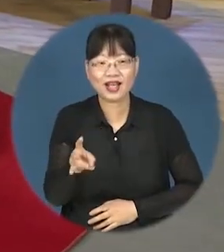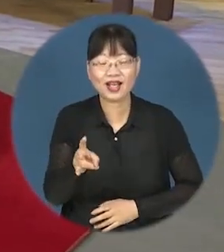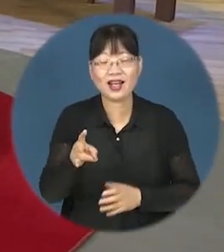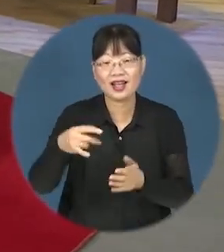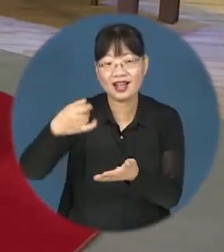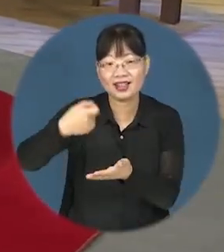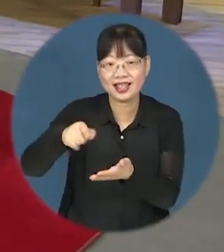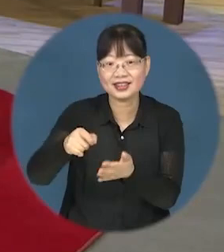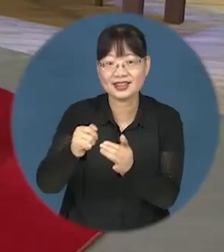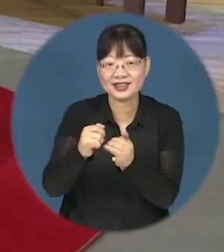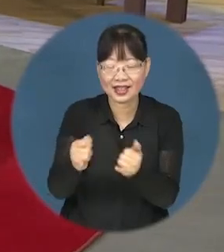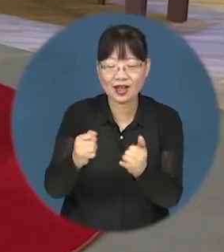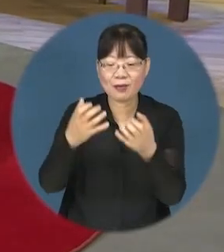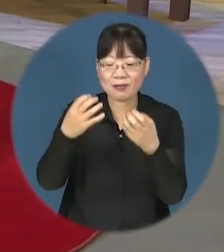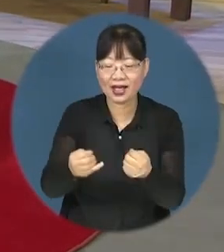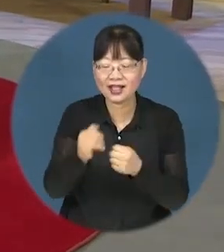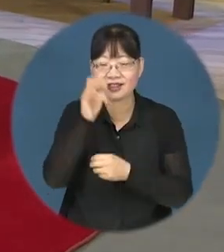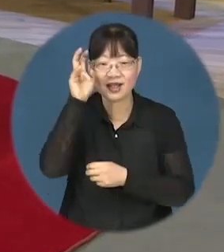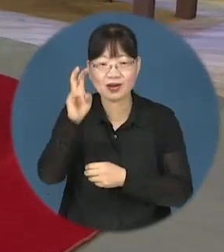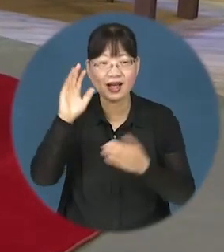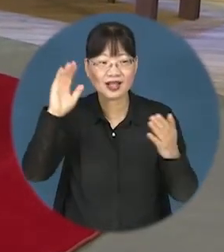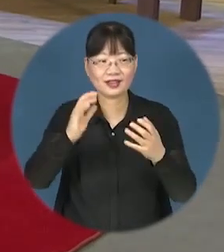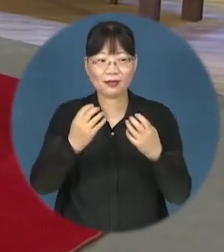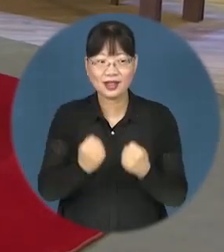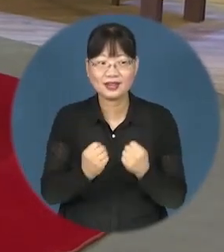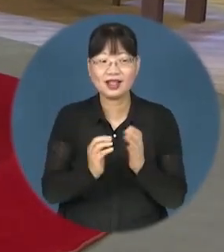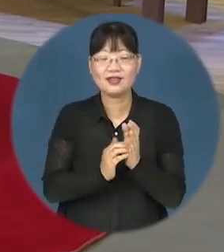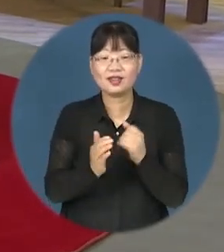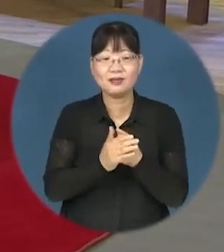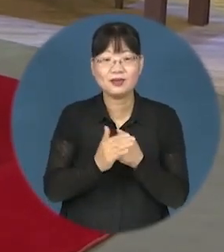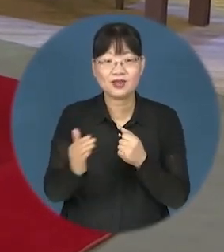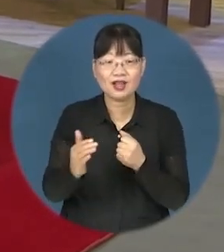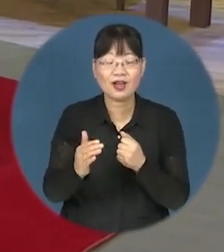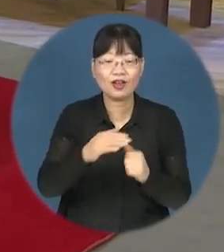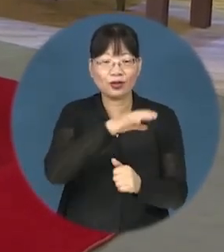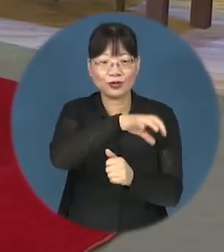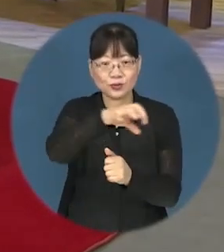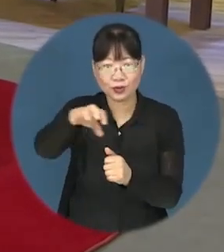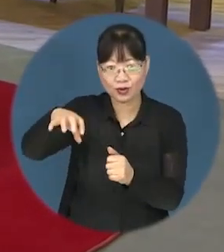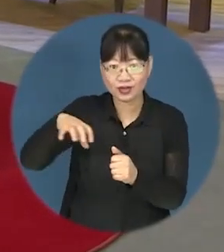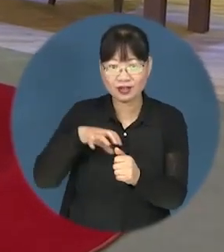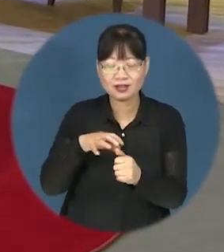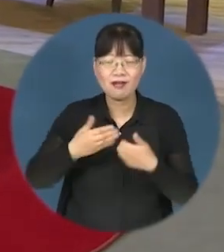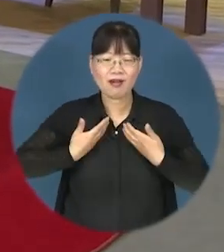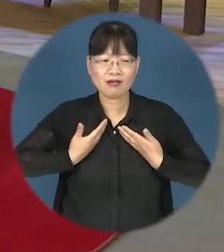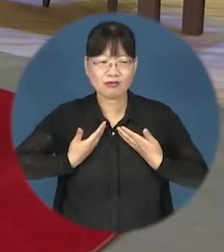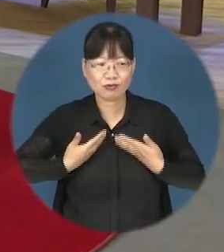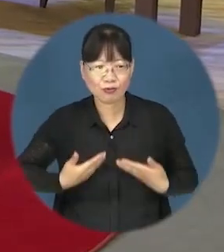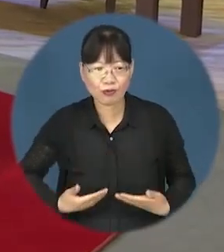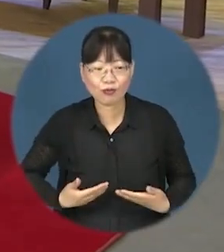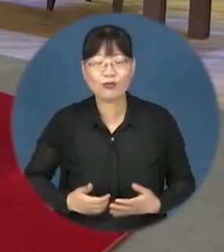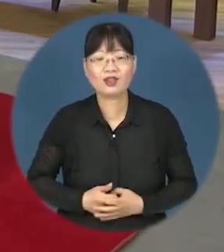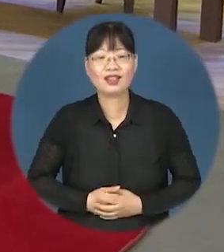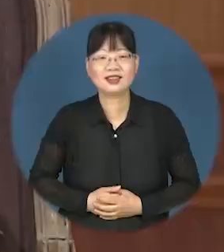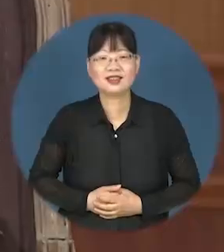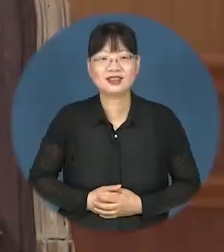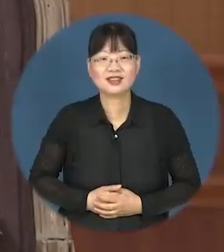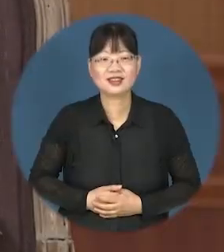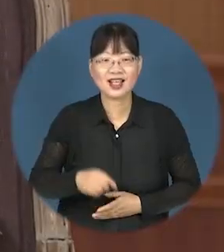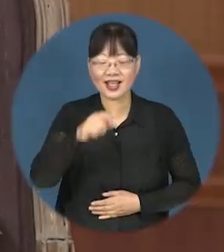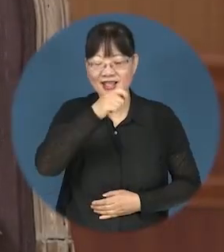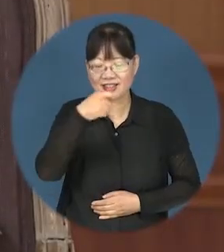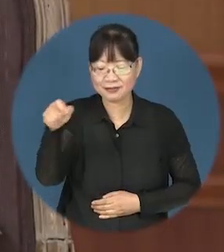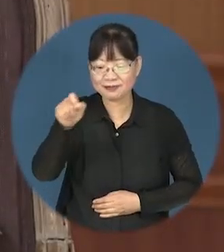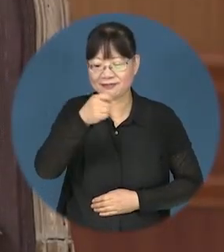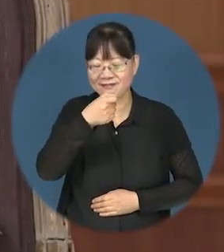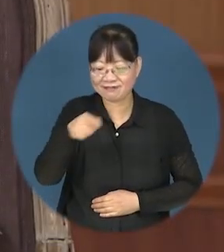그런 사람들이 되게 많았나 봐요 항상 들을 많았어요 그래서 주변에서 조용히 그 가루 m 만 쓰고